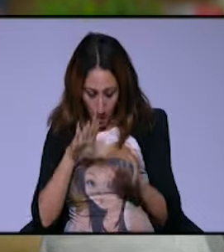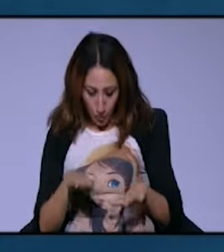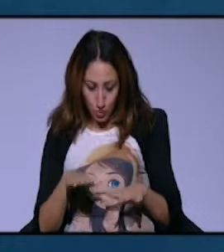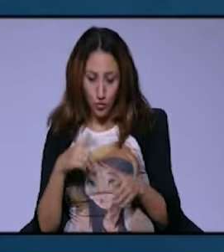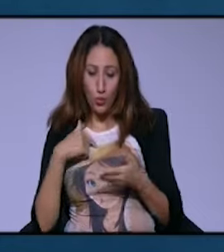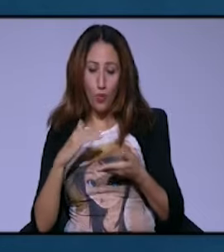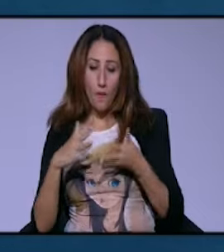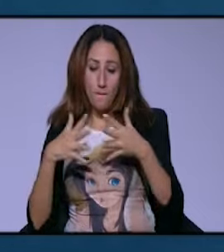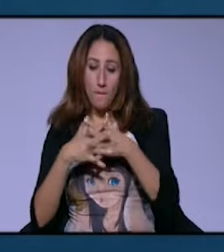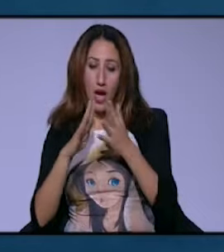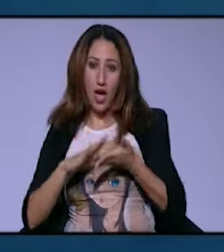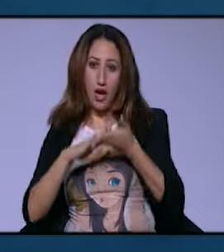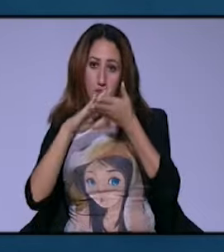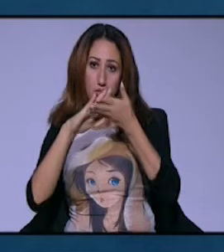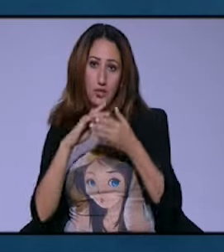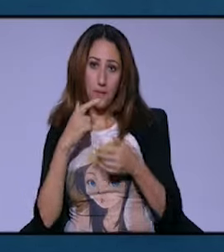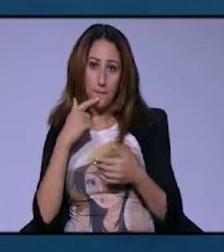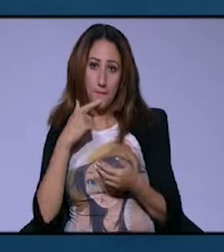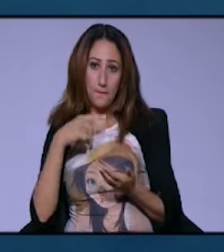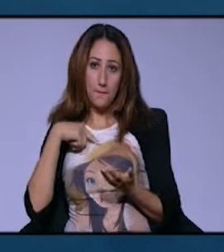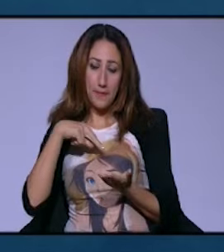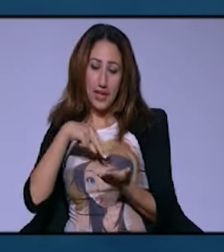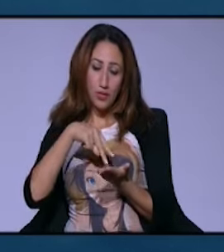نستعين اهدنا الصراط